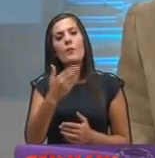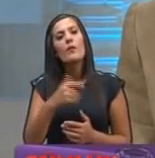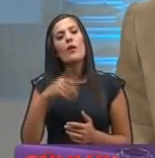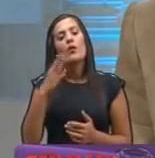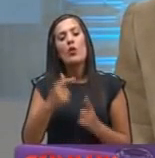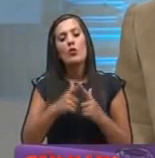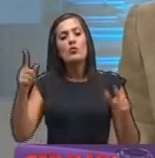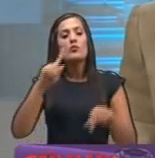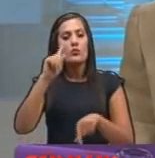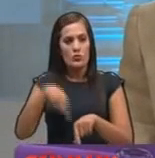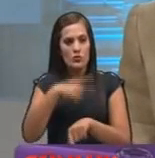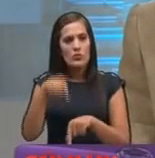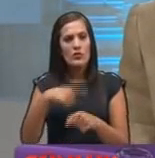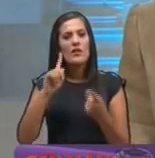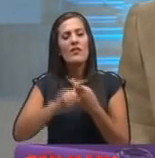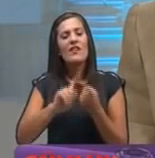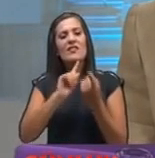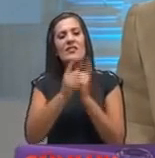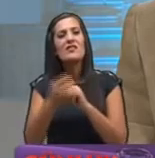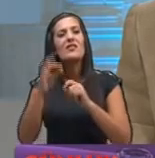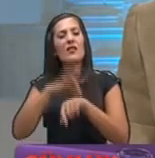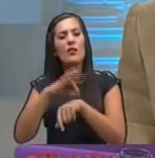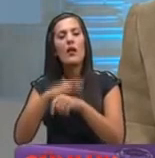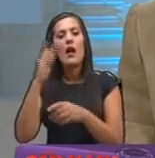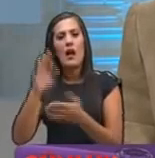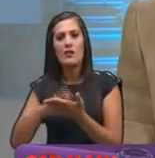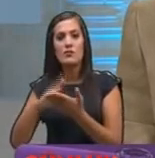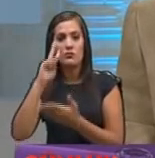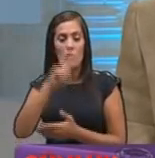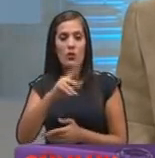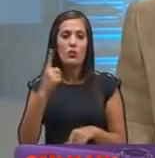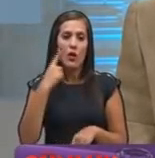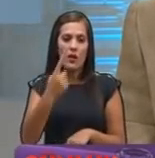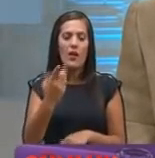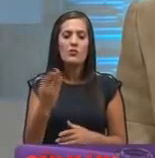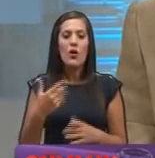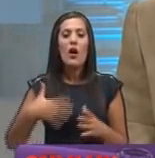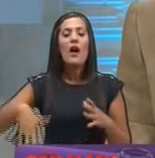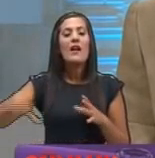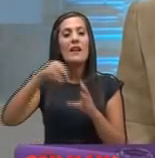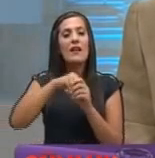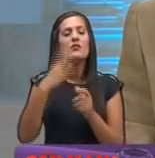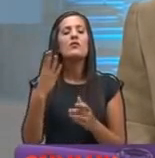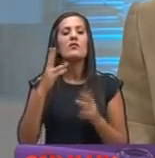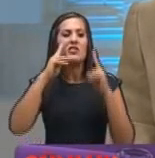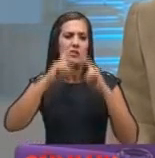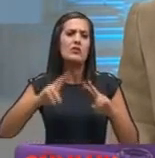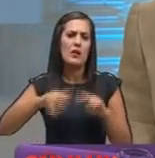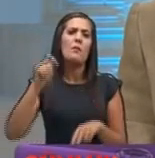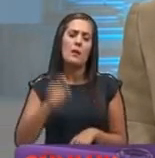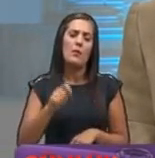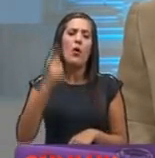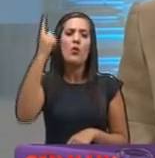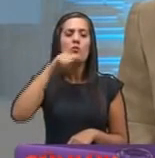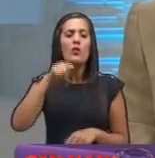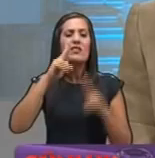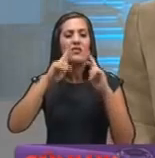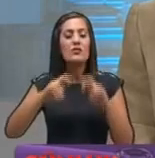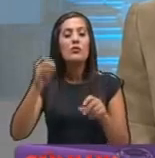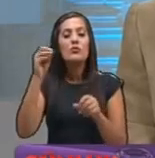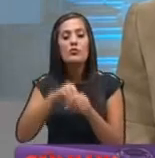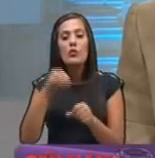bu kadar uzun süreç ve çeşitli hekim arkadaşlar gördüğüne göre eminim ki kapsamlı şekilde incelenmiştir. Onun için o